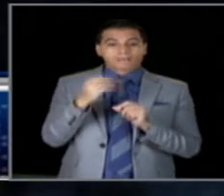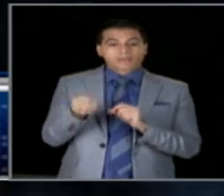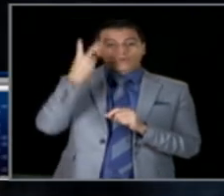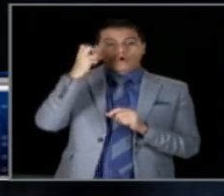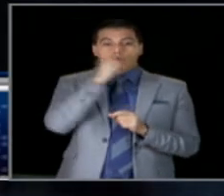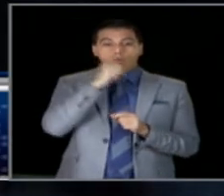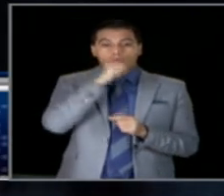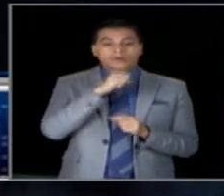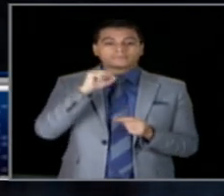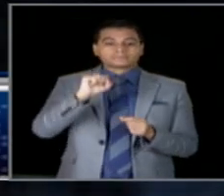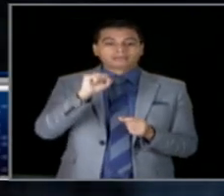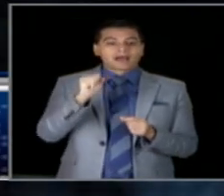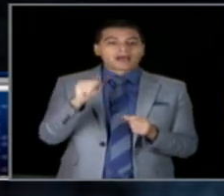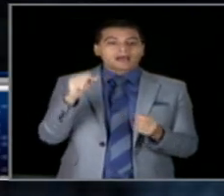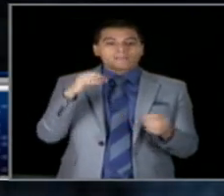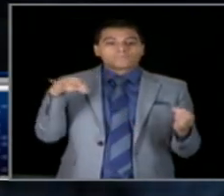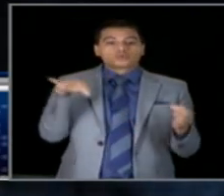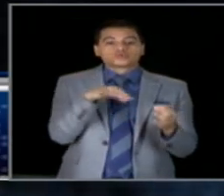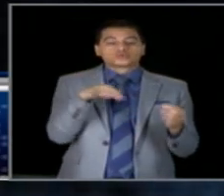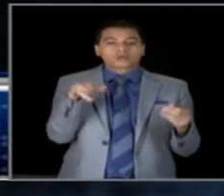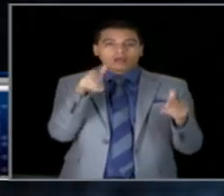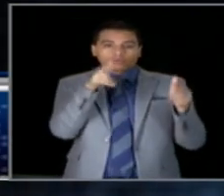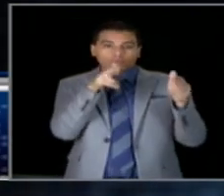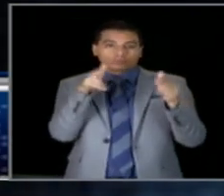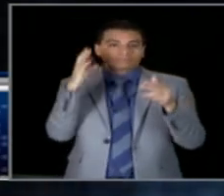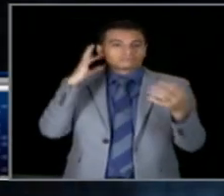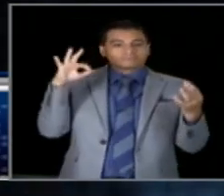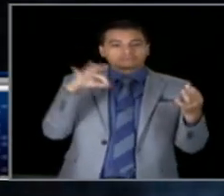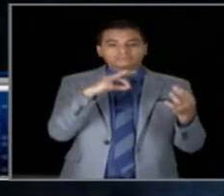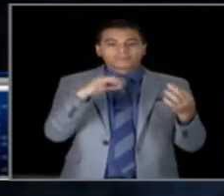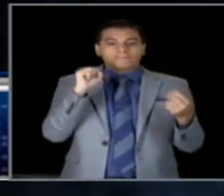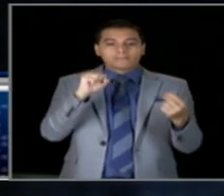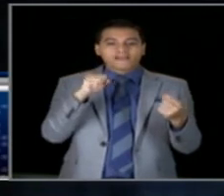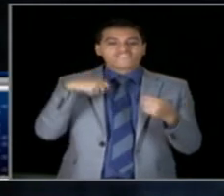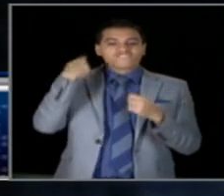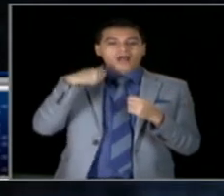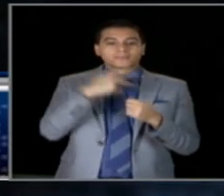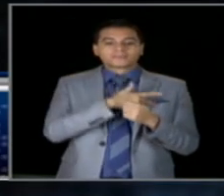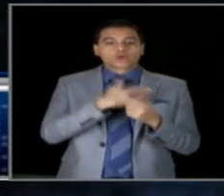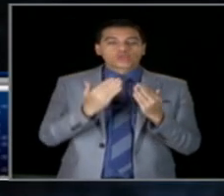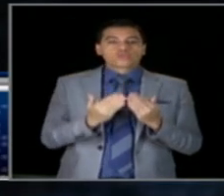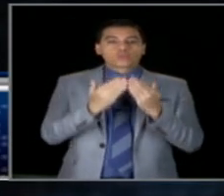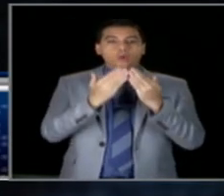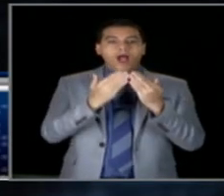من قام بتأليف الموسيقى التصويرية لفيلم دعاء القروان؟